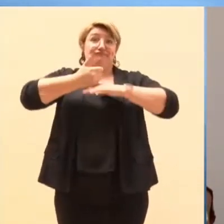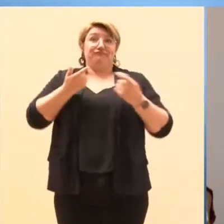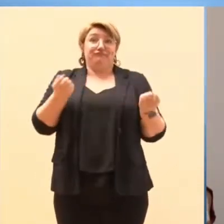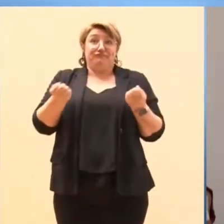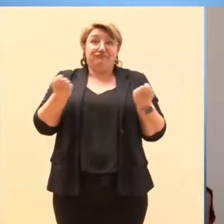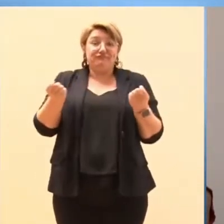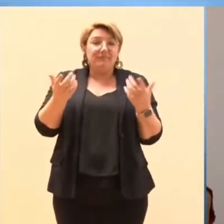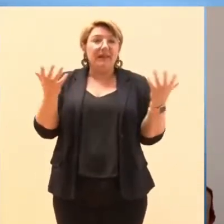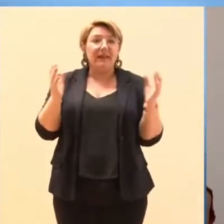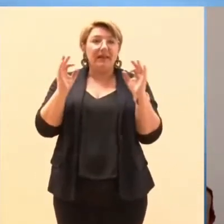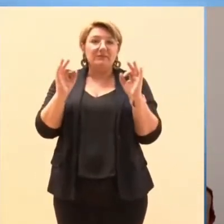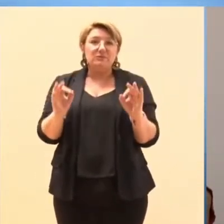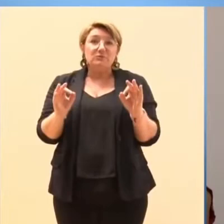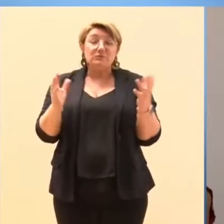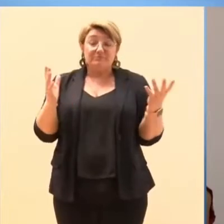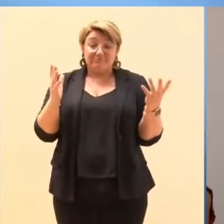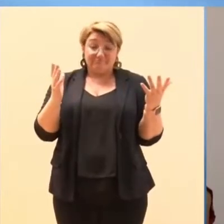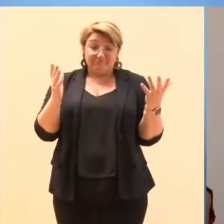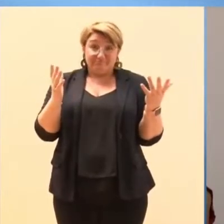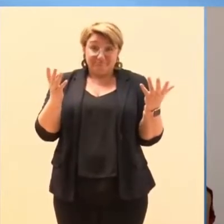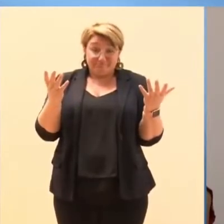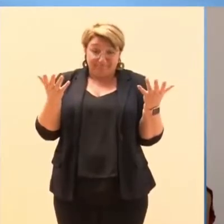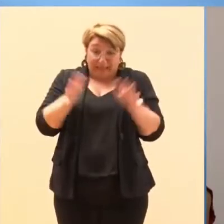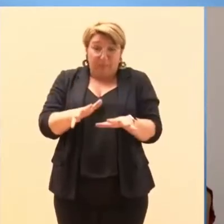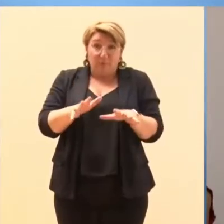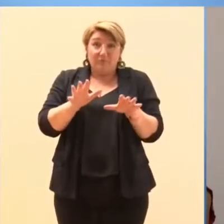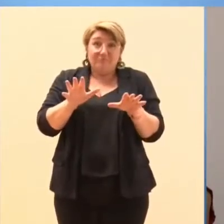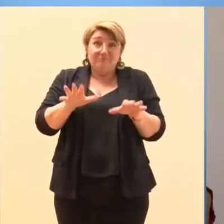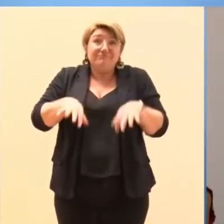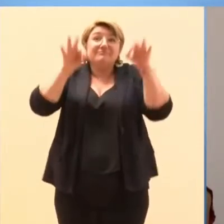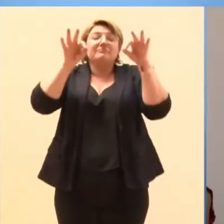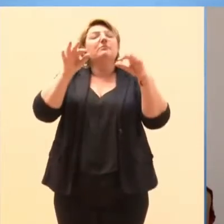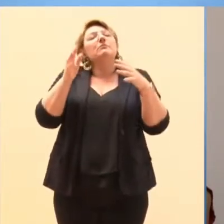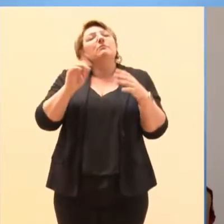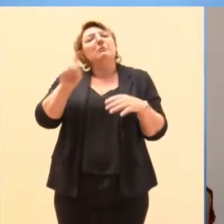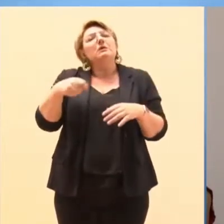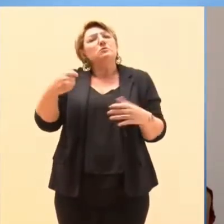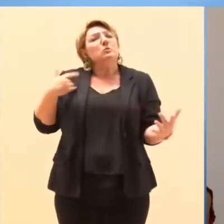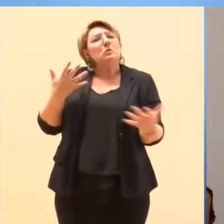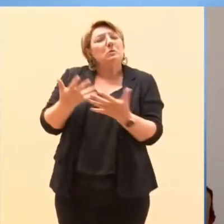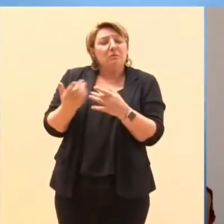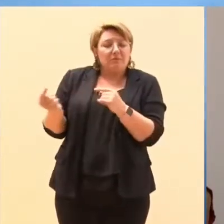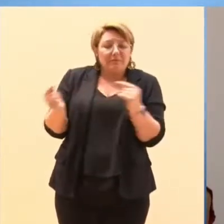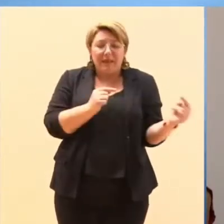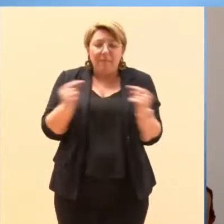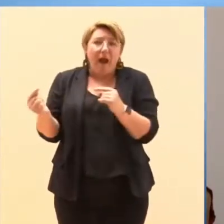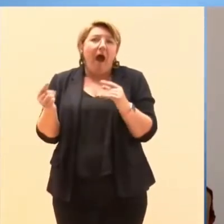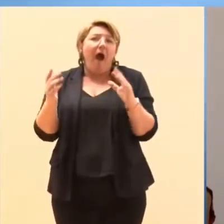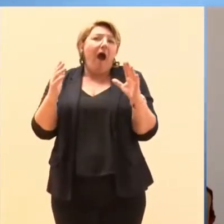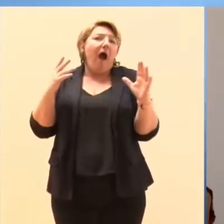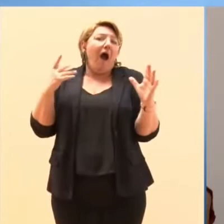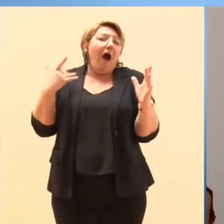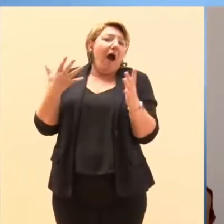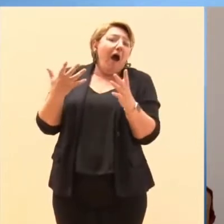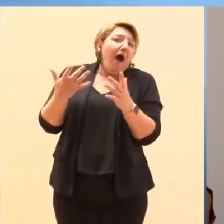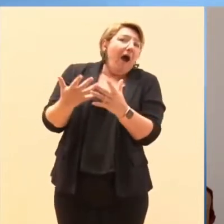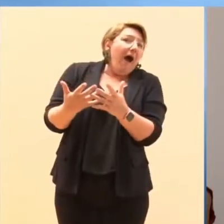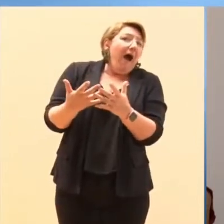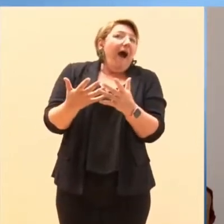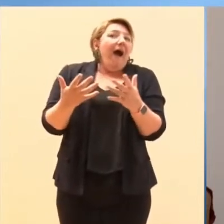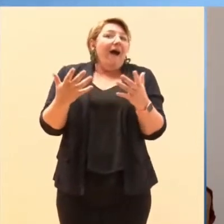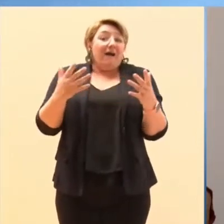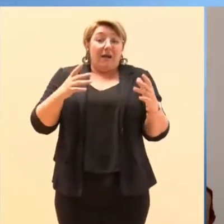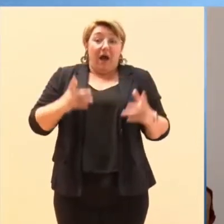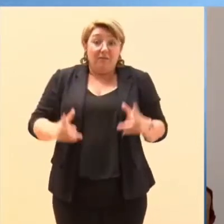fil, dans un bref moment suspendu, après les débats de ces derniers mois, et avant que ceux-ci ne reprennent